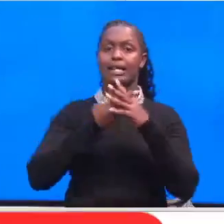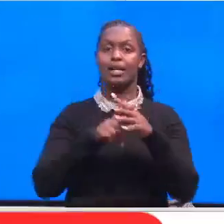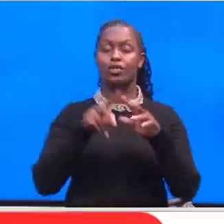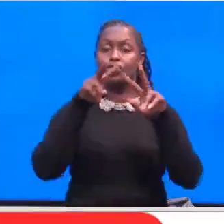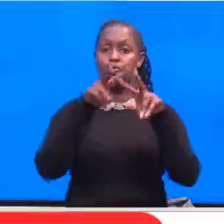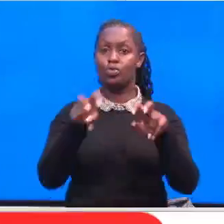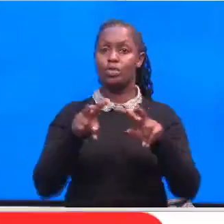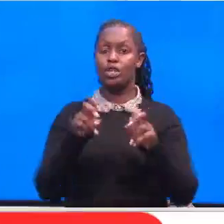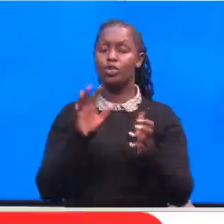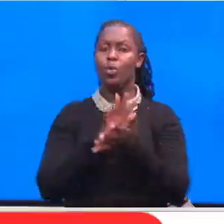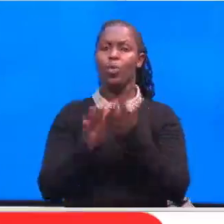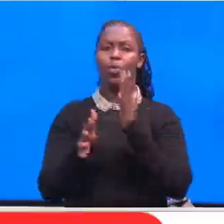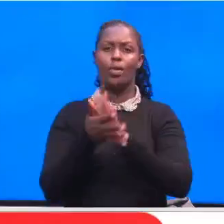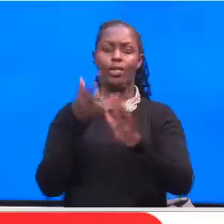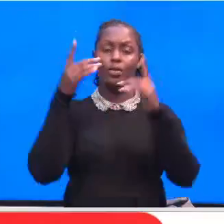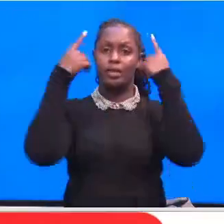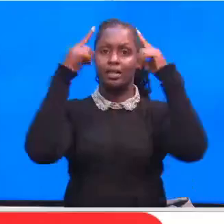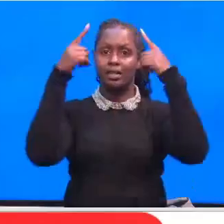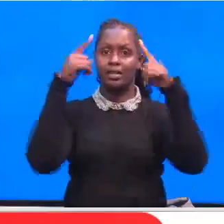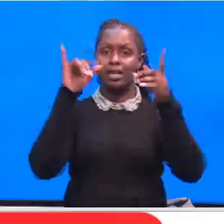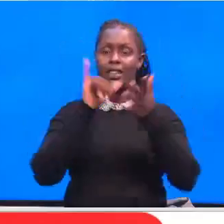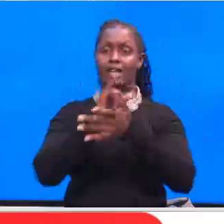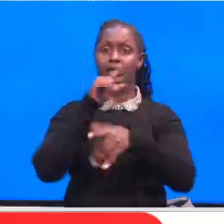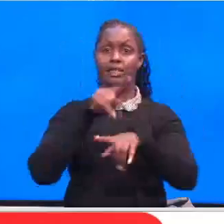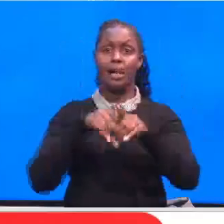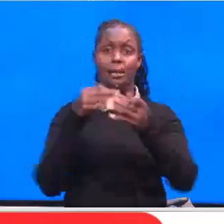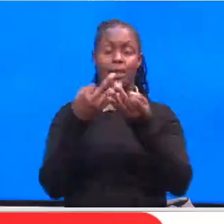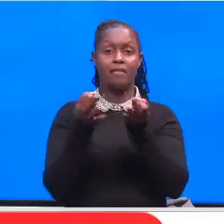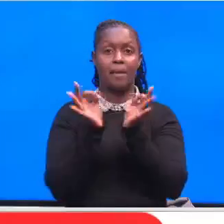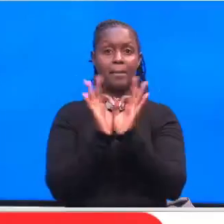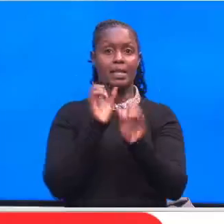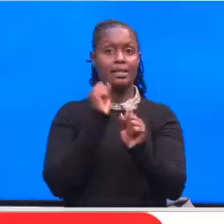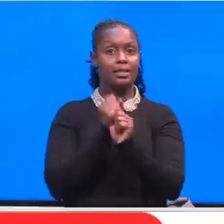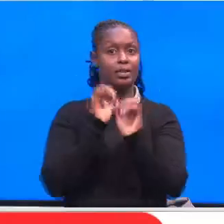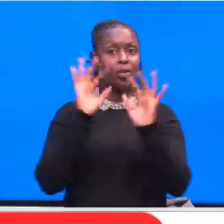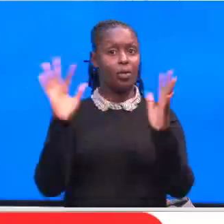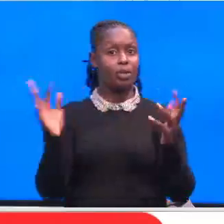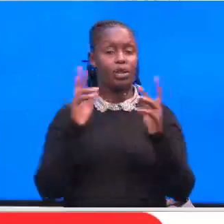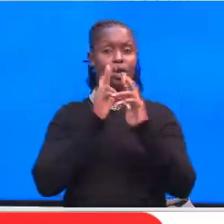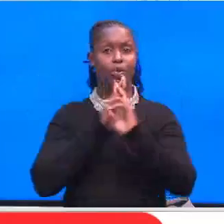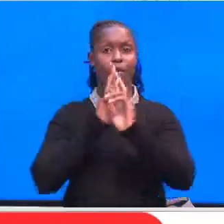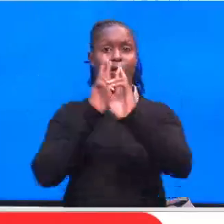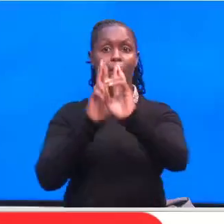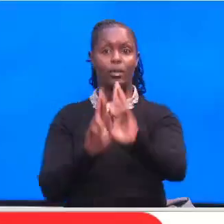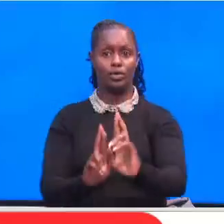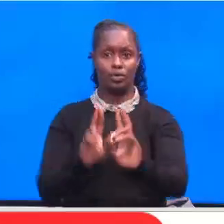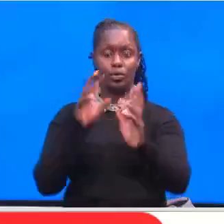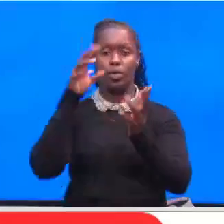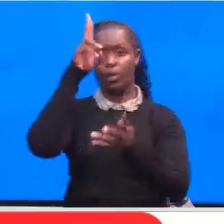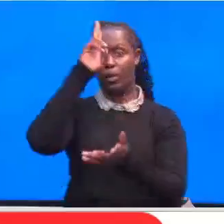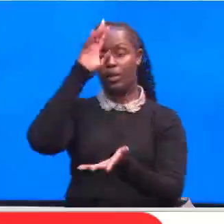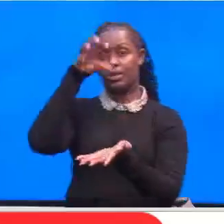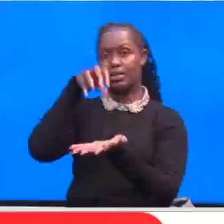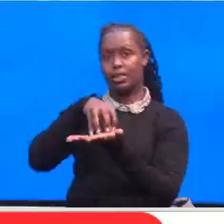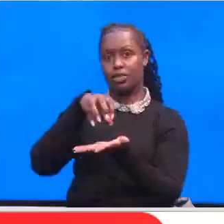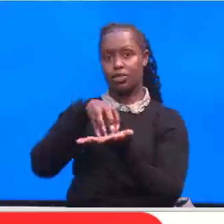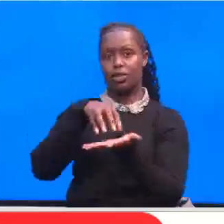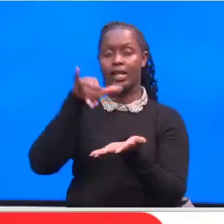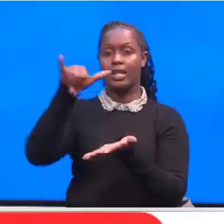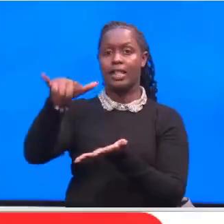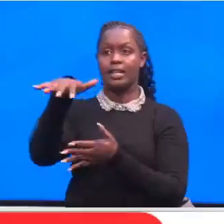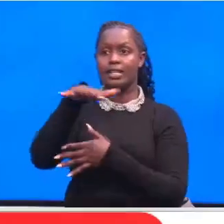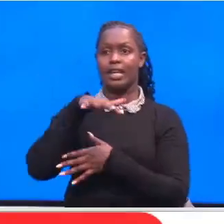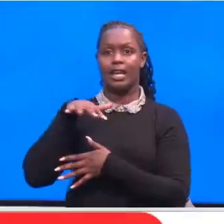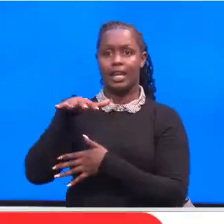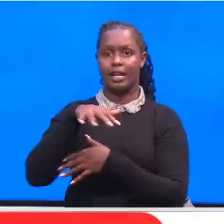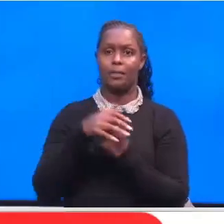bila mafanikio, na hapo ndipo familia yake kachukua hatua ya kupiga ripoti katika kituo cha polisi cha eneo hilo. Nenda